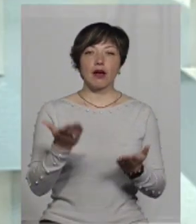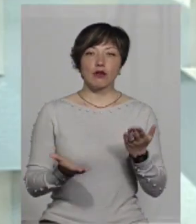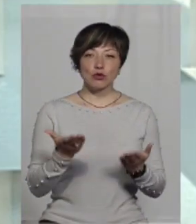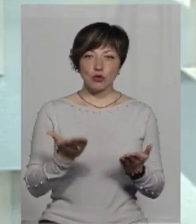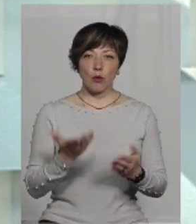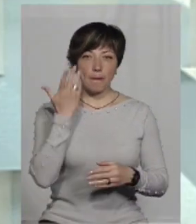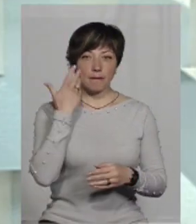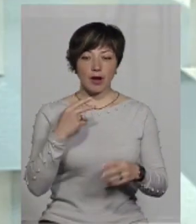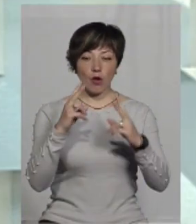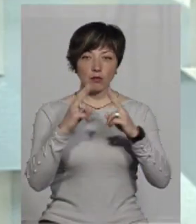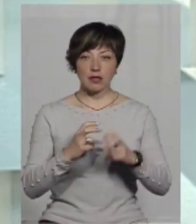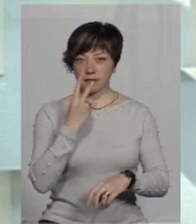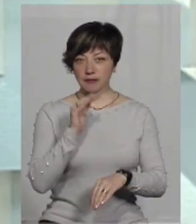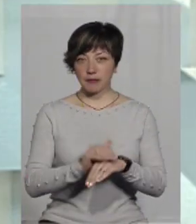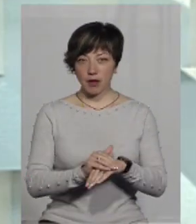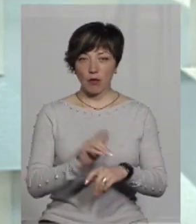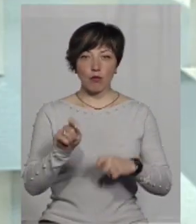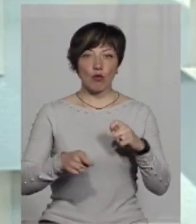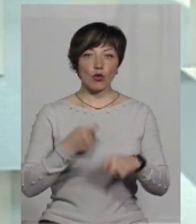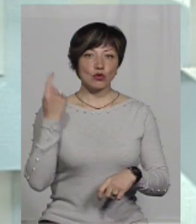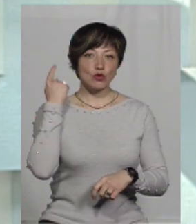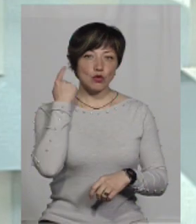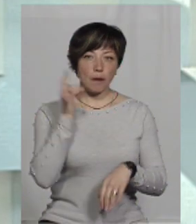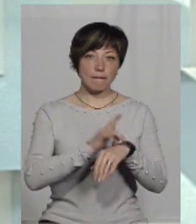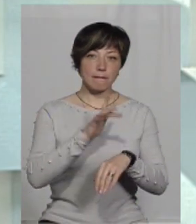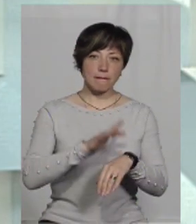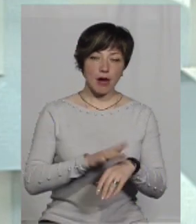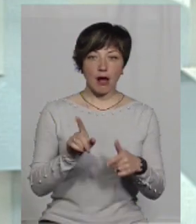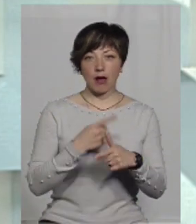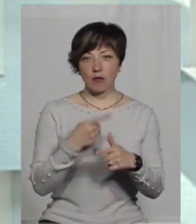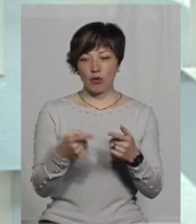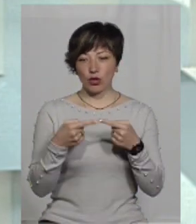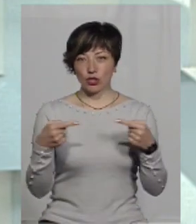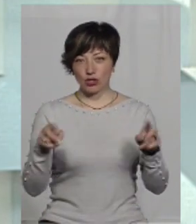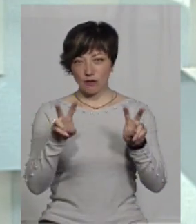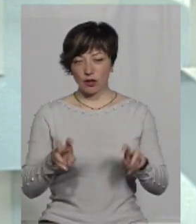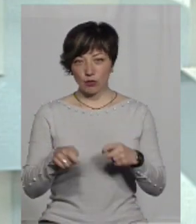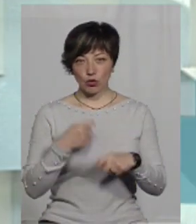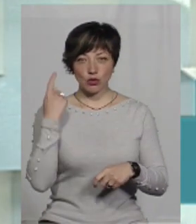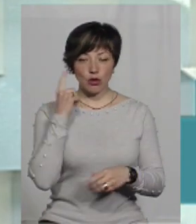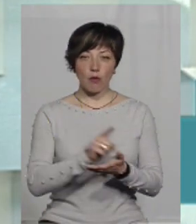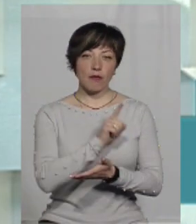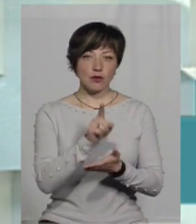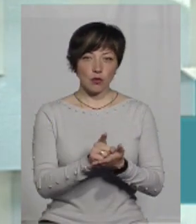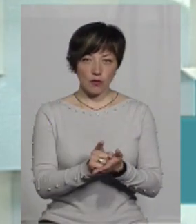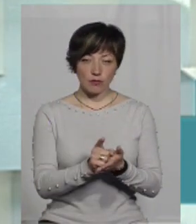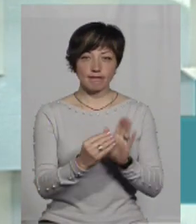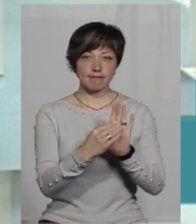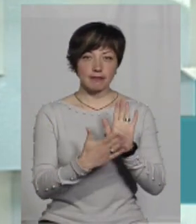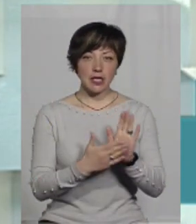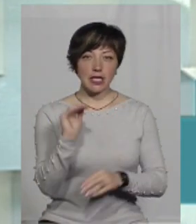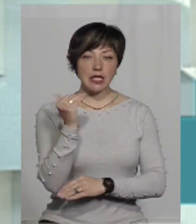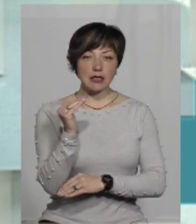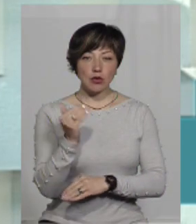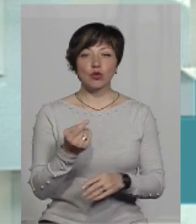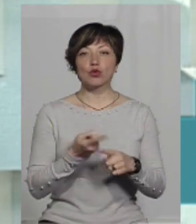виявлено порушення слуху або сенсоневральне, або навіть кондуктивне, то ми обов'язково зобов'язані взяти таку дитину